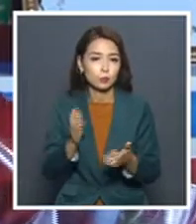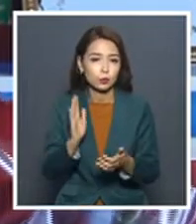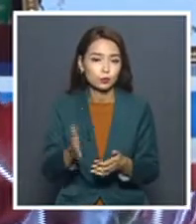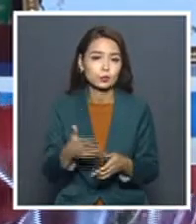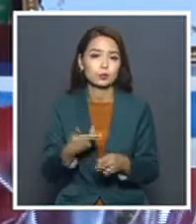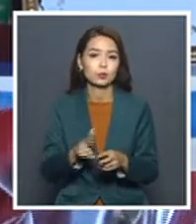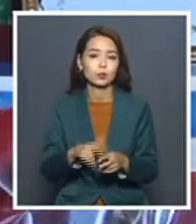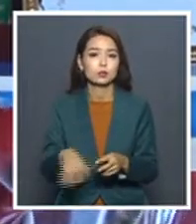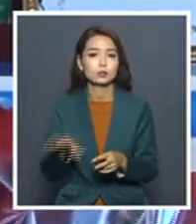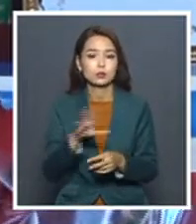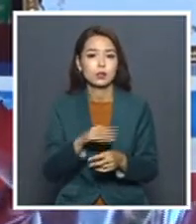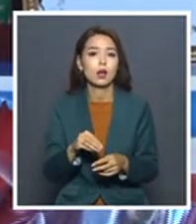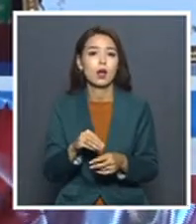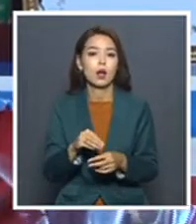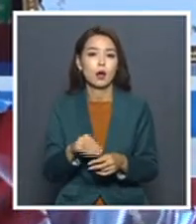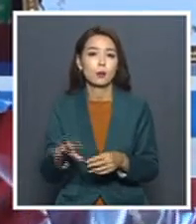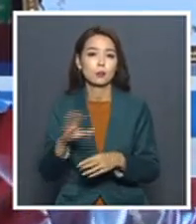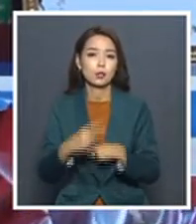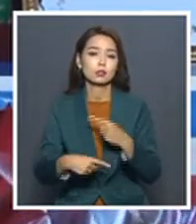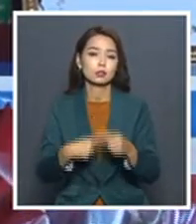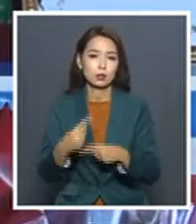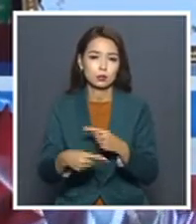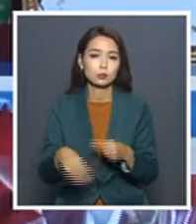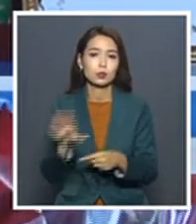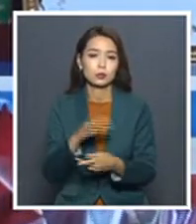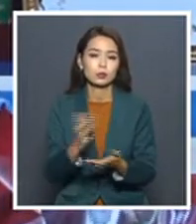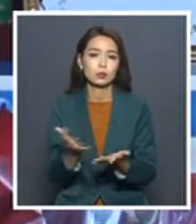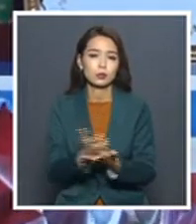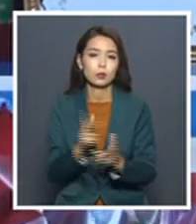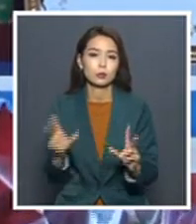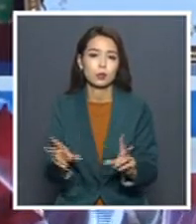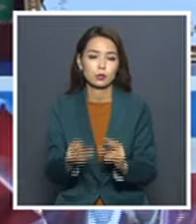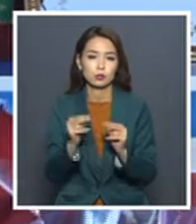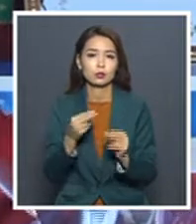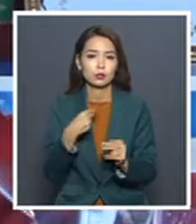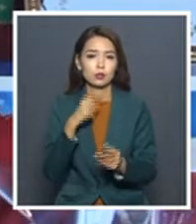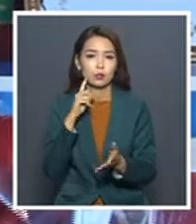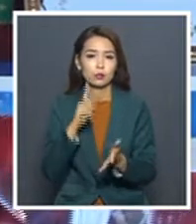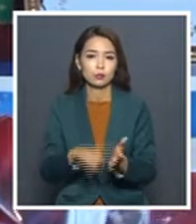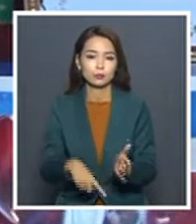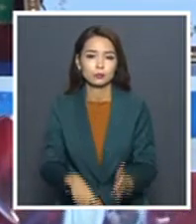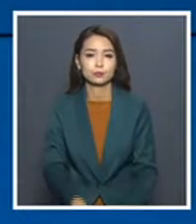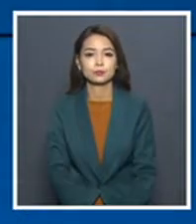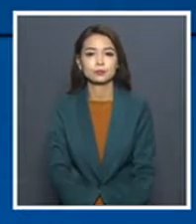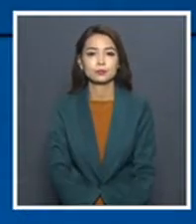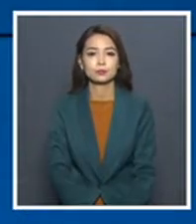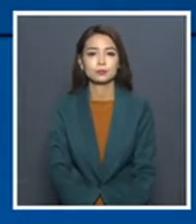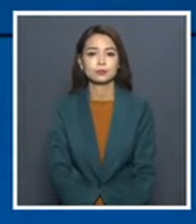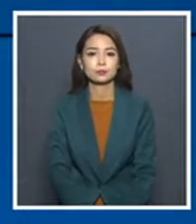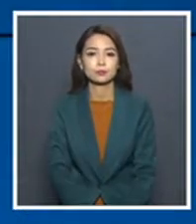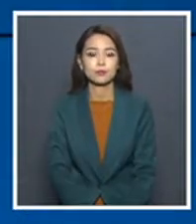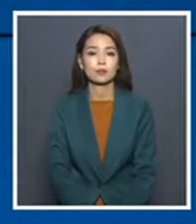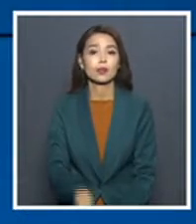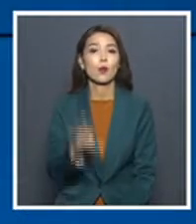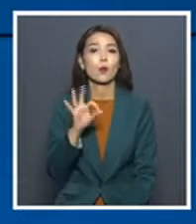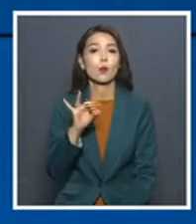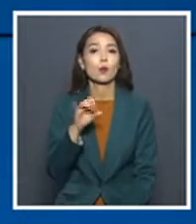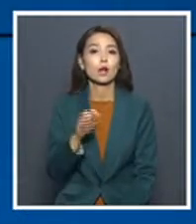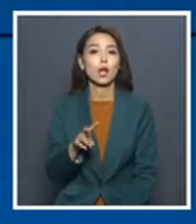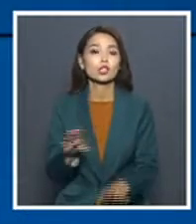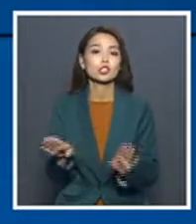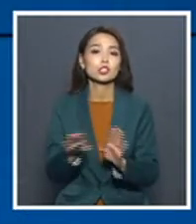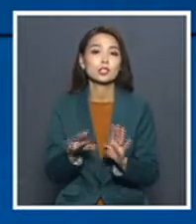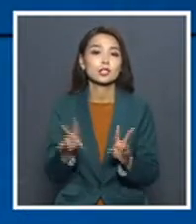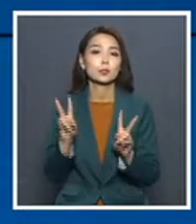осындай дәстүрлер өзінің жалғасын таба берсін деп айтқым келеді. Ал Оралда